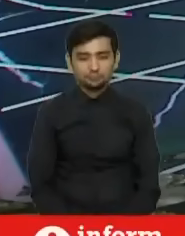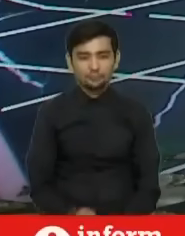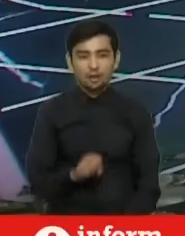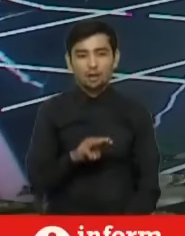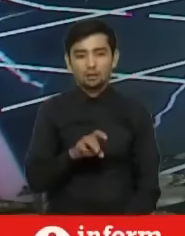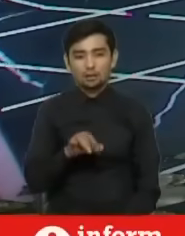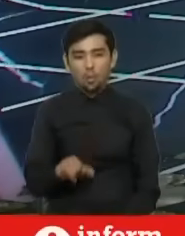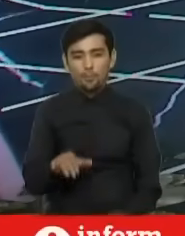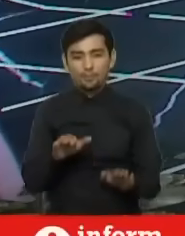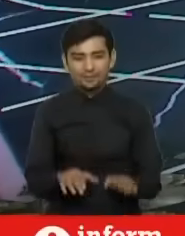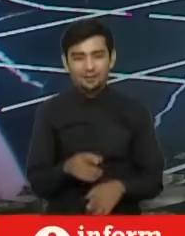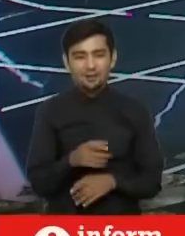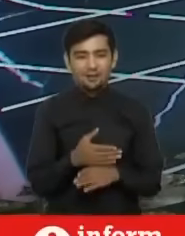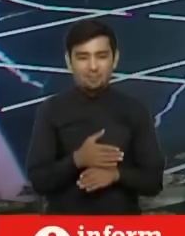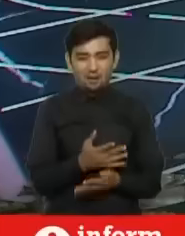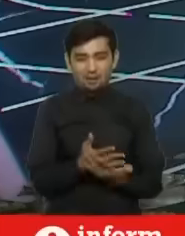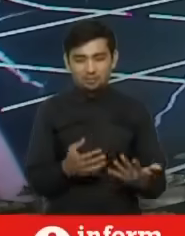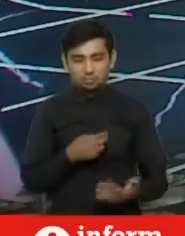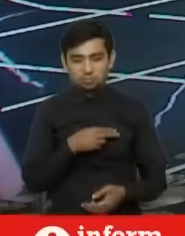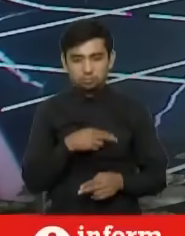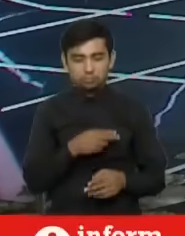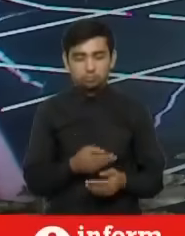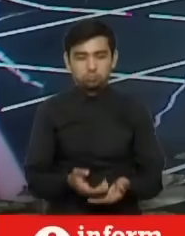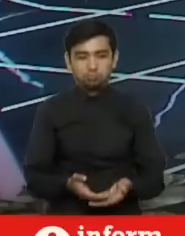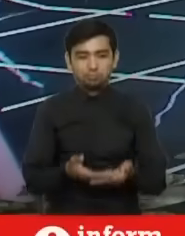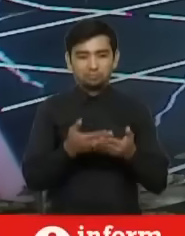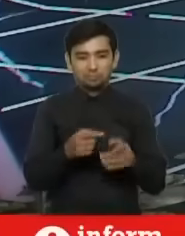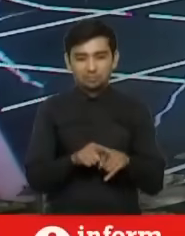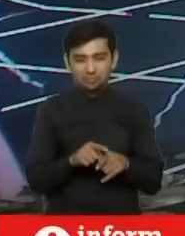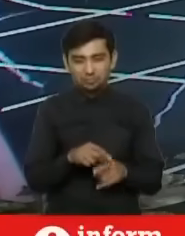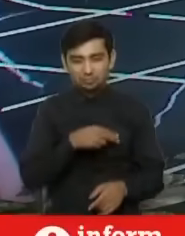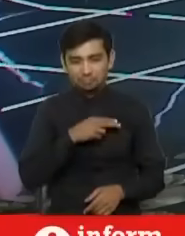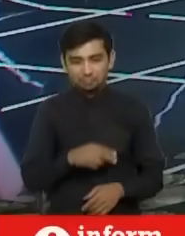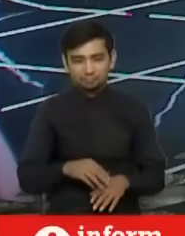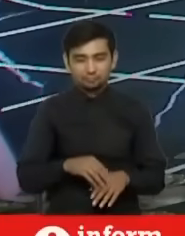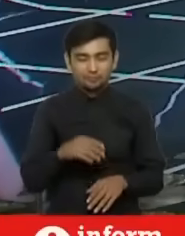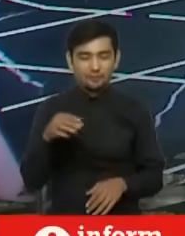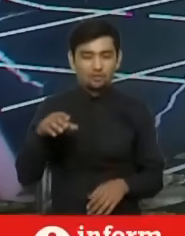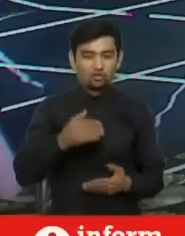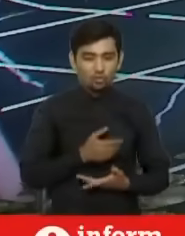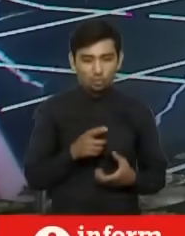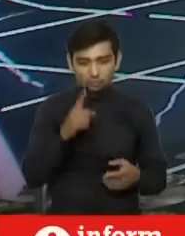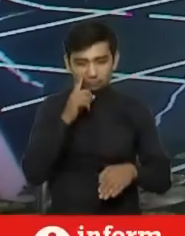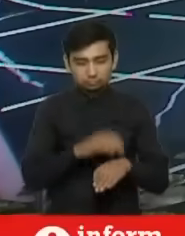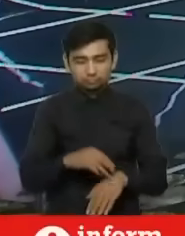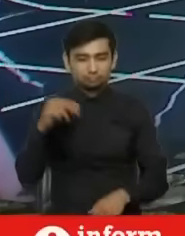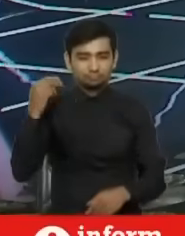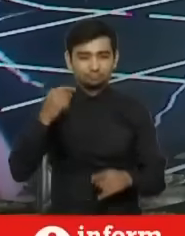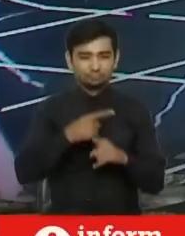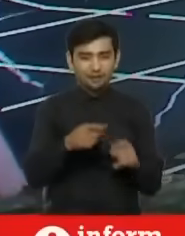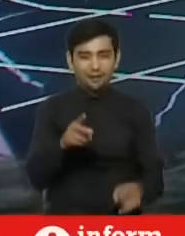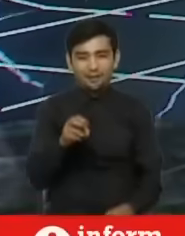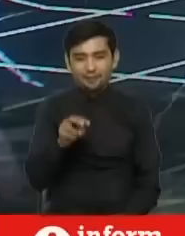Атырауда балық шабақтары жаппай қырылып жатыр. Су бетіне қалқып шыққан өлекселерді тұрғындар көріп дабыл қақты. Қала іргесіндегі канал